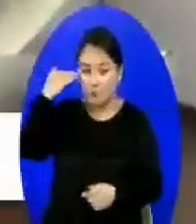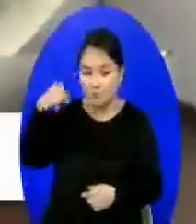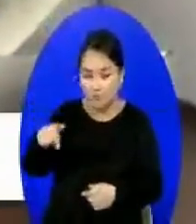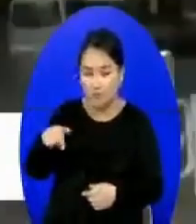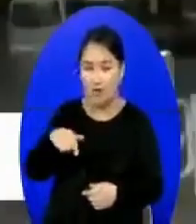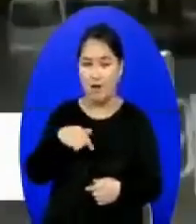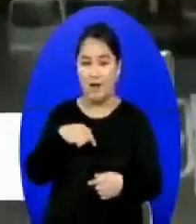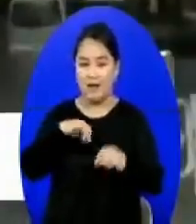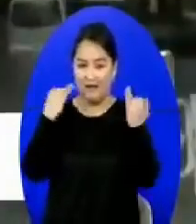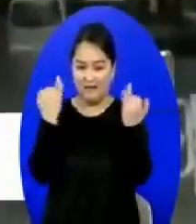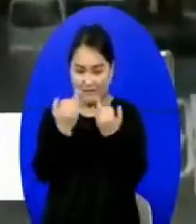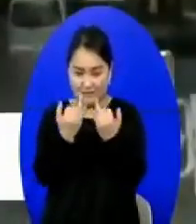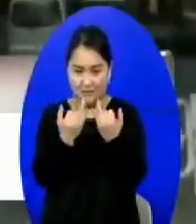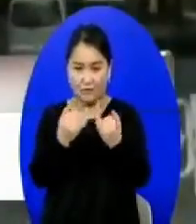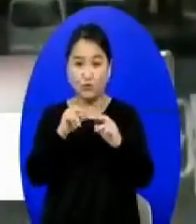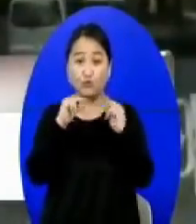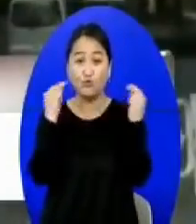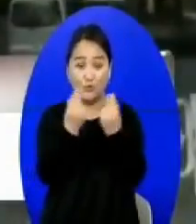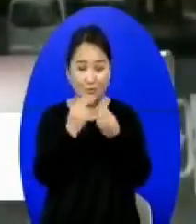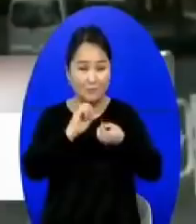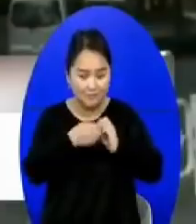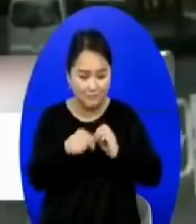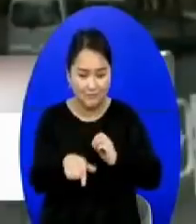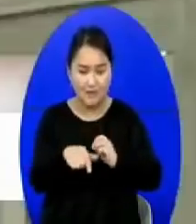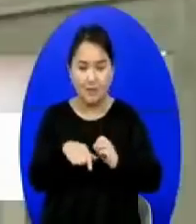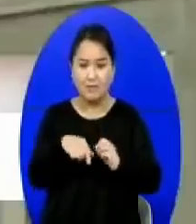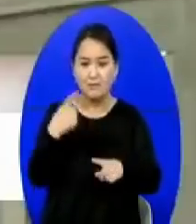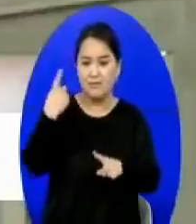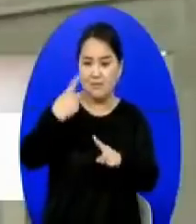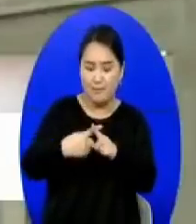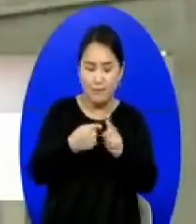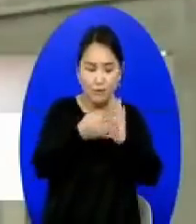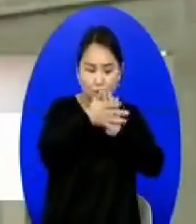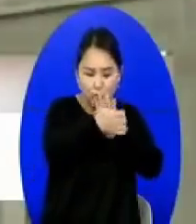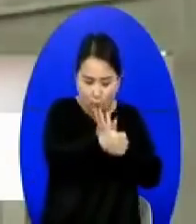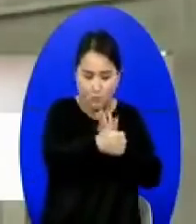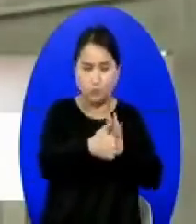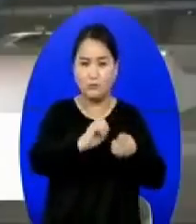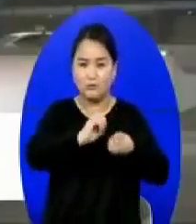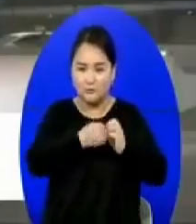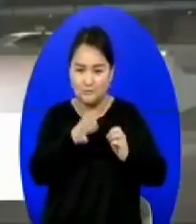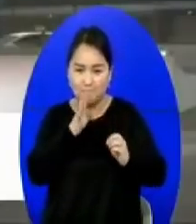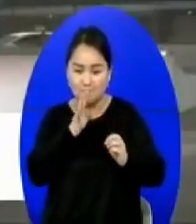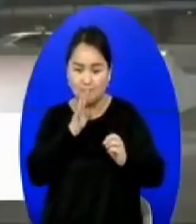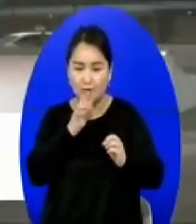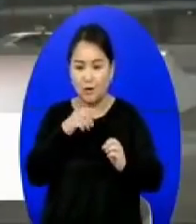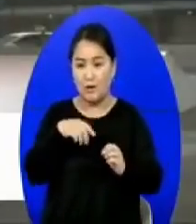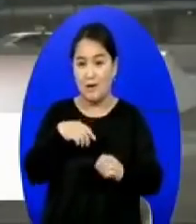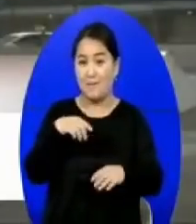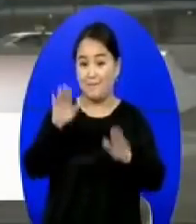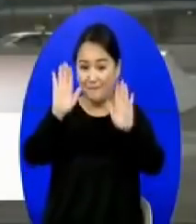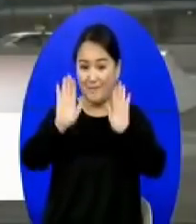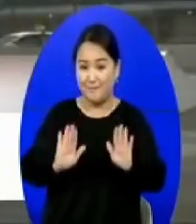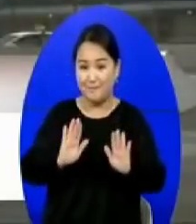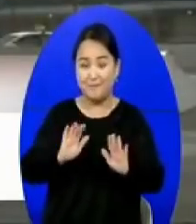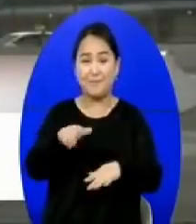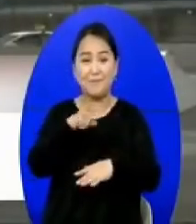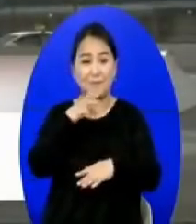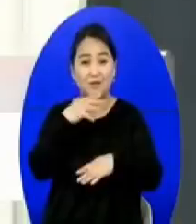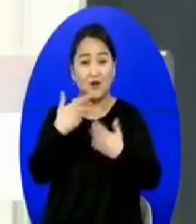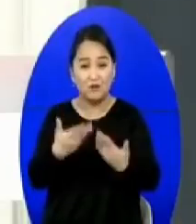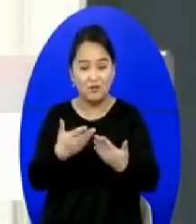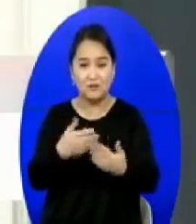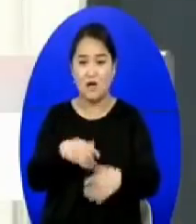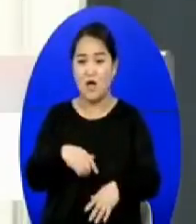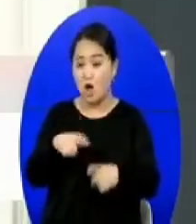бус чуулганараа нэмэлт төсвийг хэлэлцээд онцгой байдлын үед одоо төсвийн тодтгол хийхийг өнгөрсөн нэм гарагт дэмжсэн. Мөн одоо Японы төв